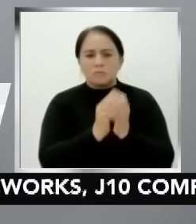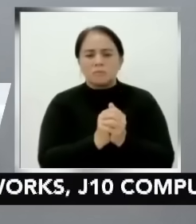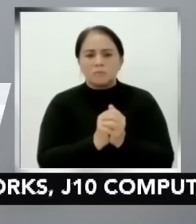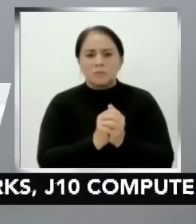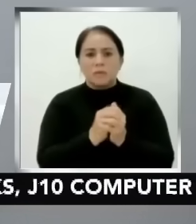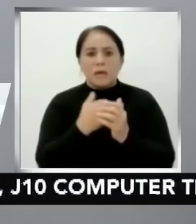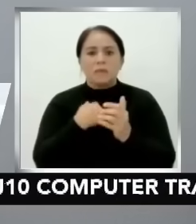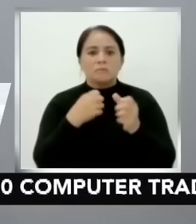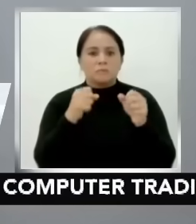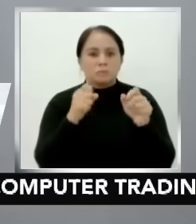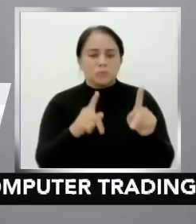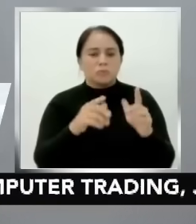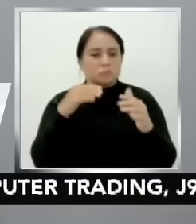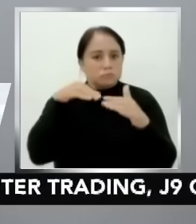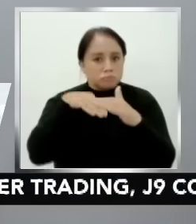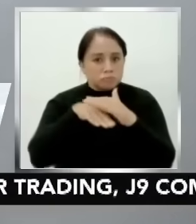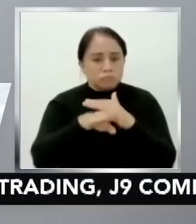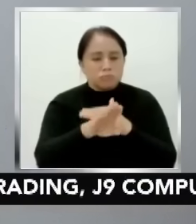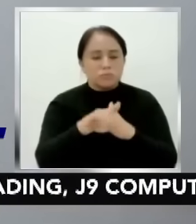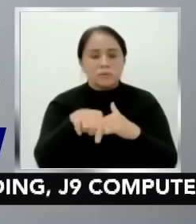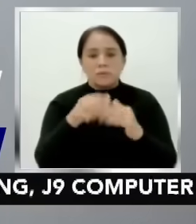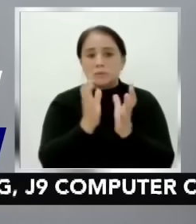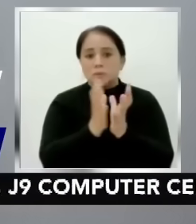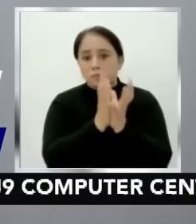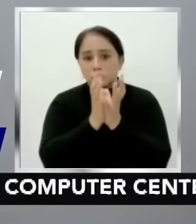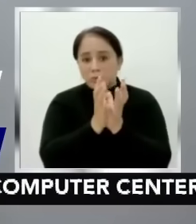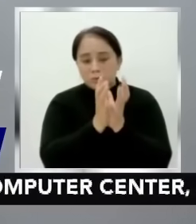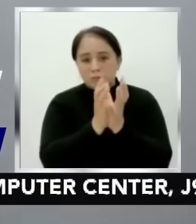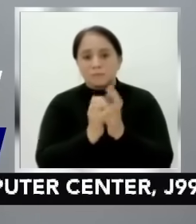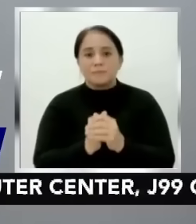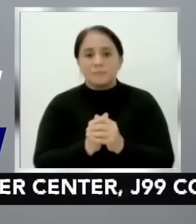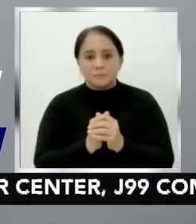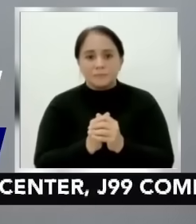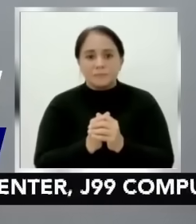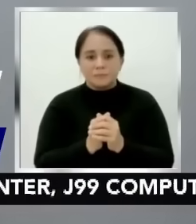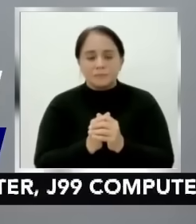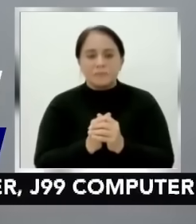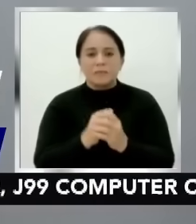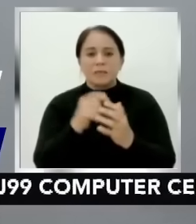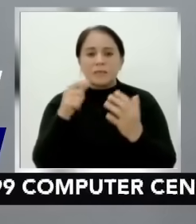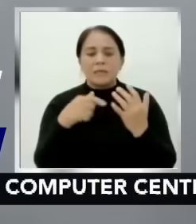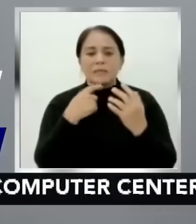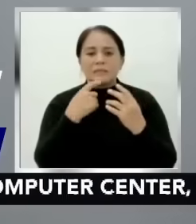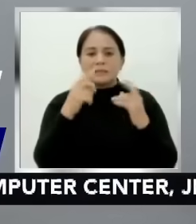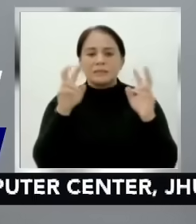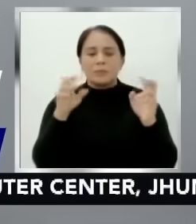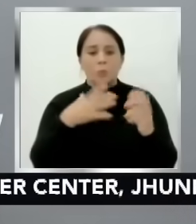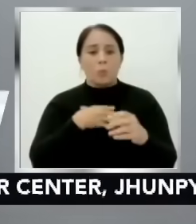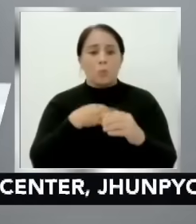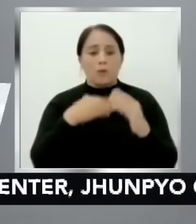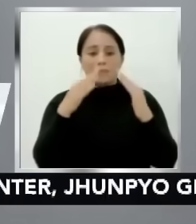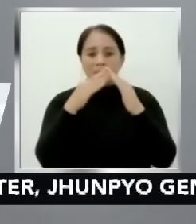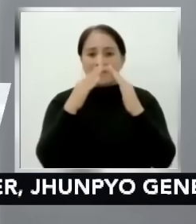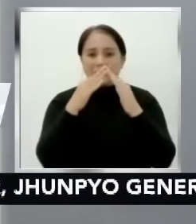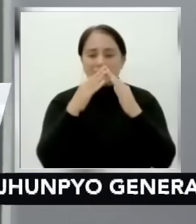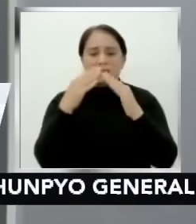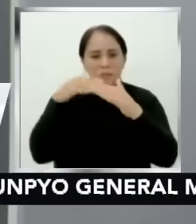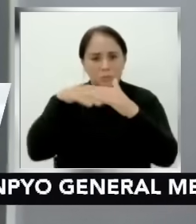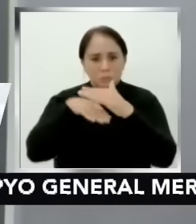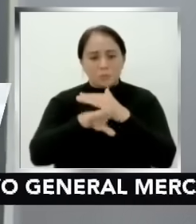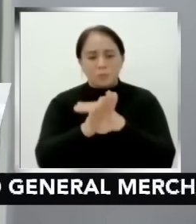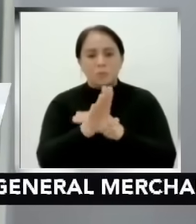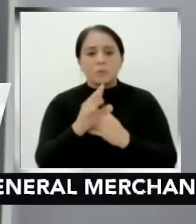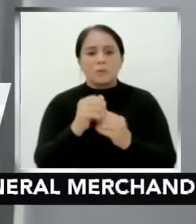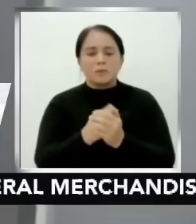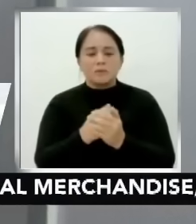na makapasok dito sa komunidad ng Kapihan at ito nga yung tinatawag na White House. Pinapasok din tayo para makita